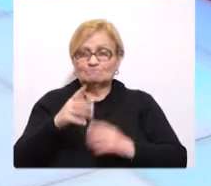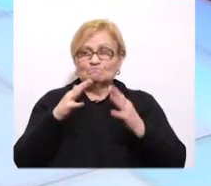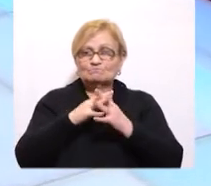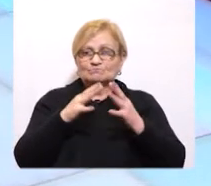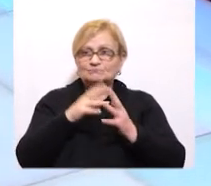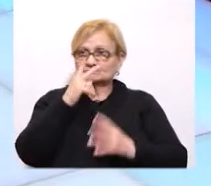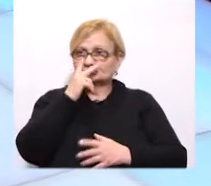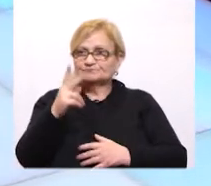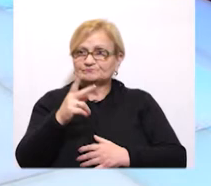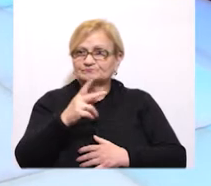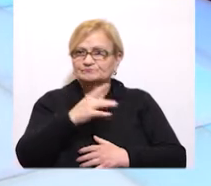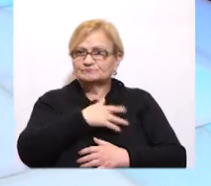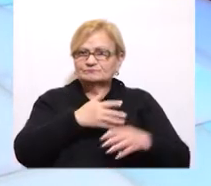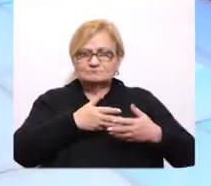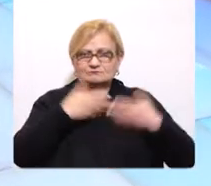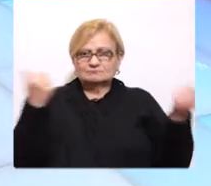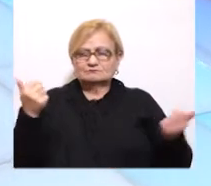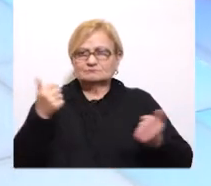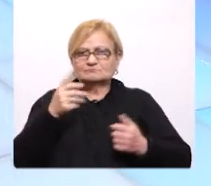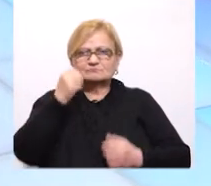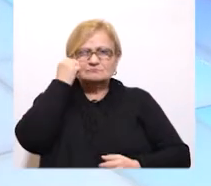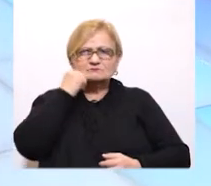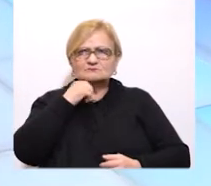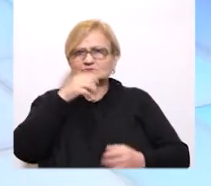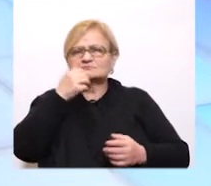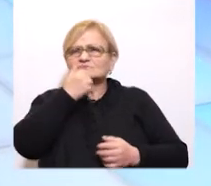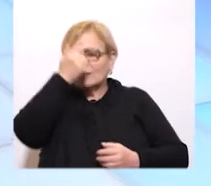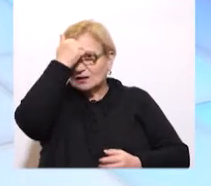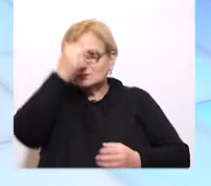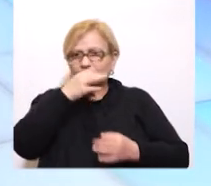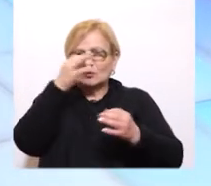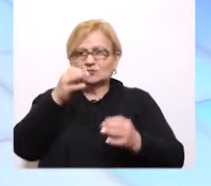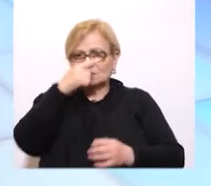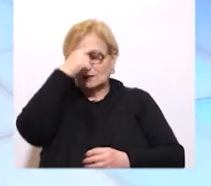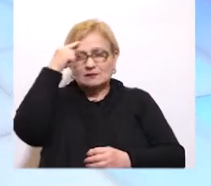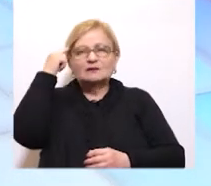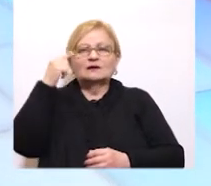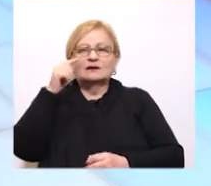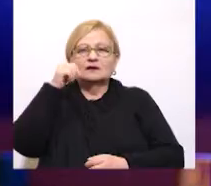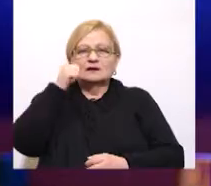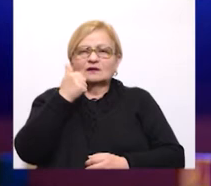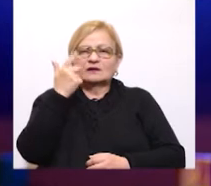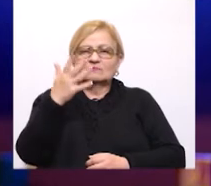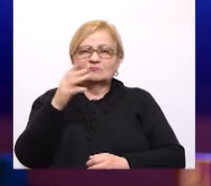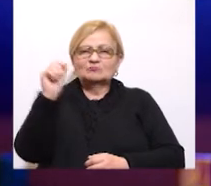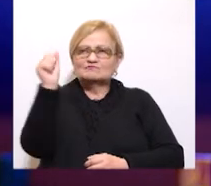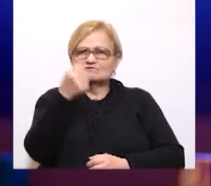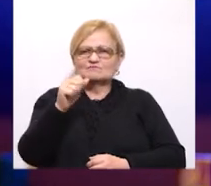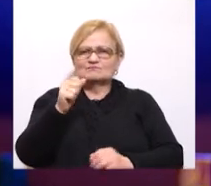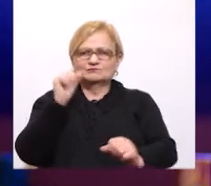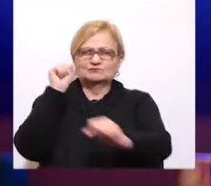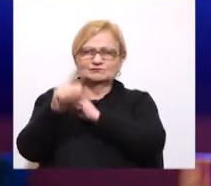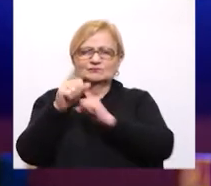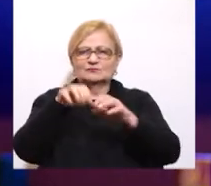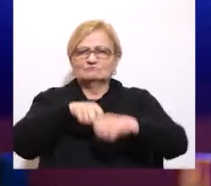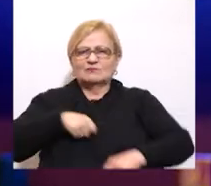რომ ნახა გულს გადეყარა, არ დარჩა ბედის უმადურადა და გაიელვა ზედიზედ მტრებზე